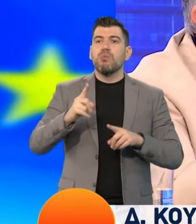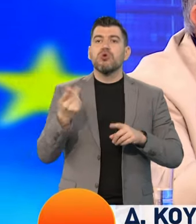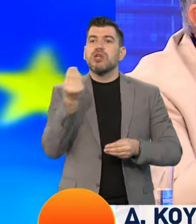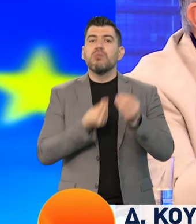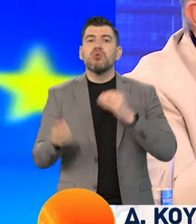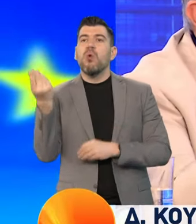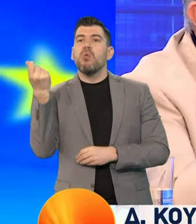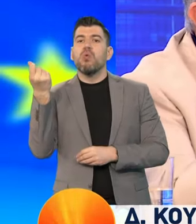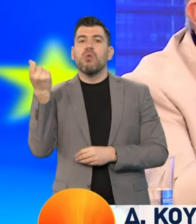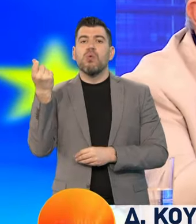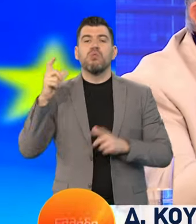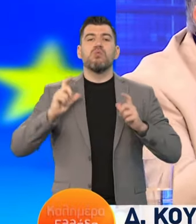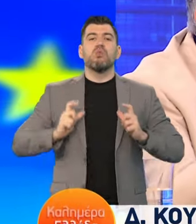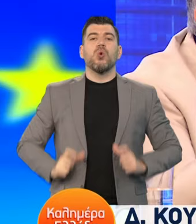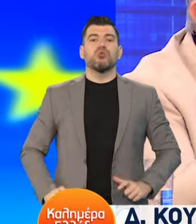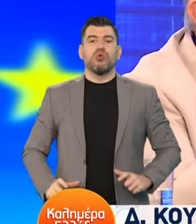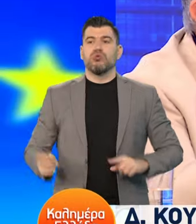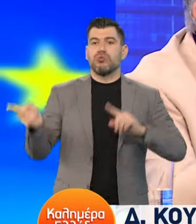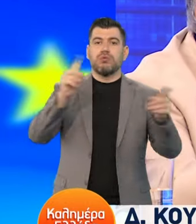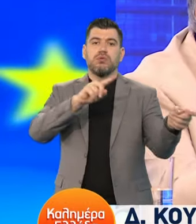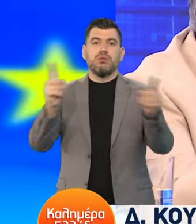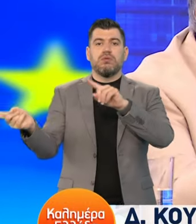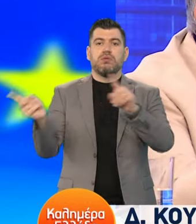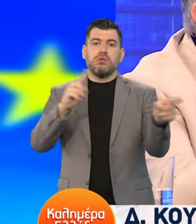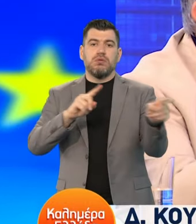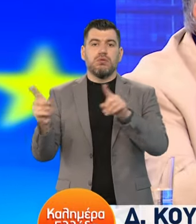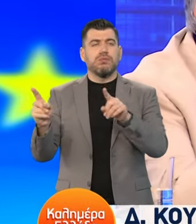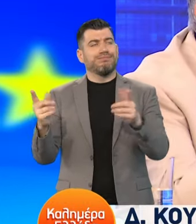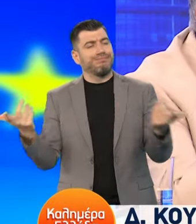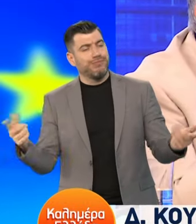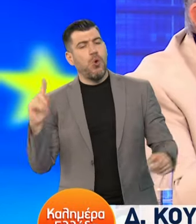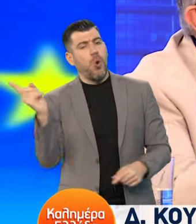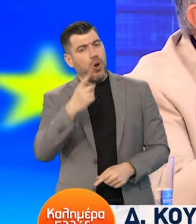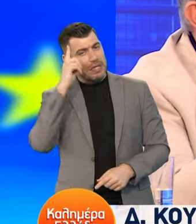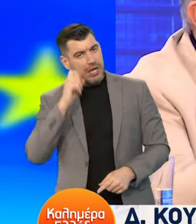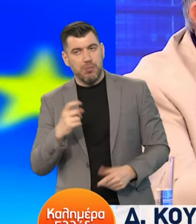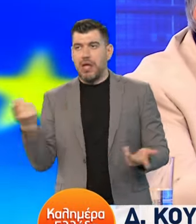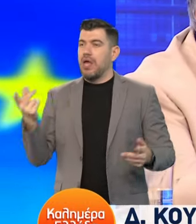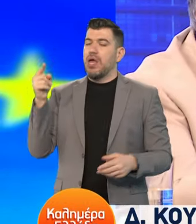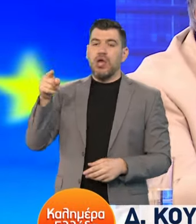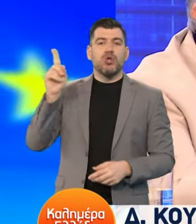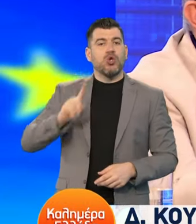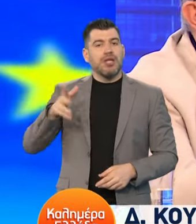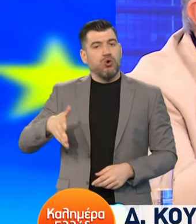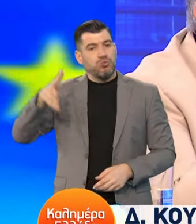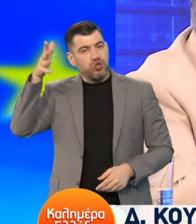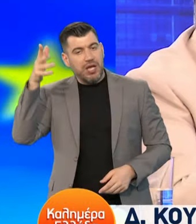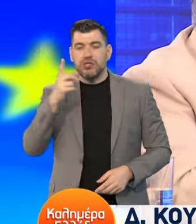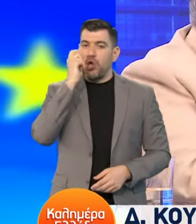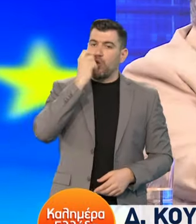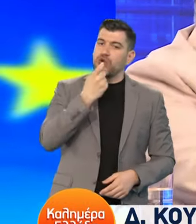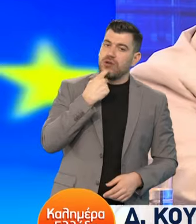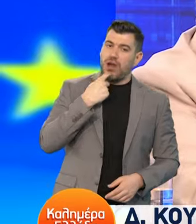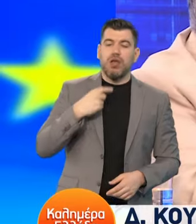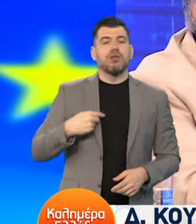άλλον, για τη συζήτηση. Όλοι ξέρουν ότι είναι πάρα πολύ πλούσιοι και ο κύριος Μητσοτάκης και ο κύριος Κασελάκης. Ο κύριος